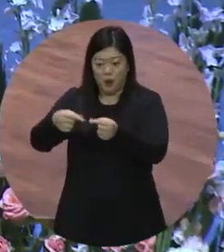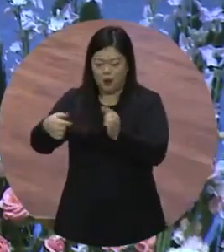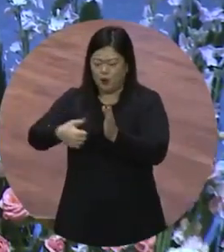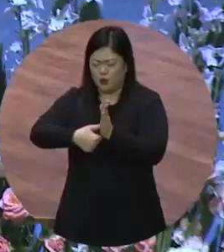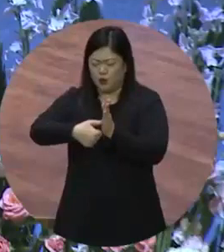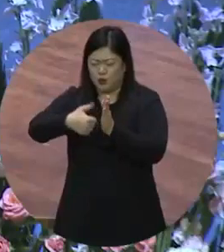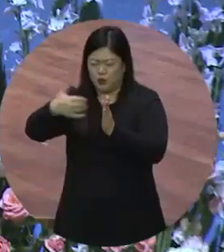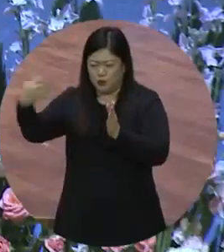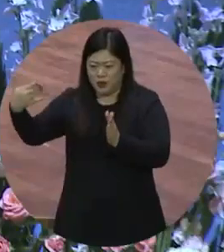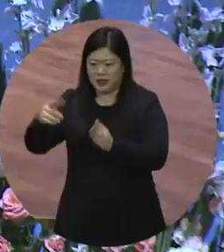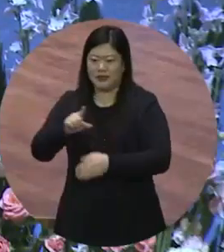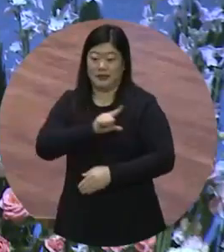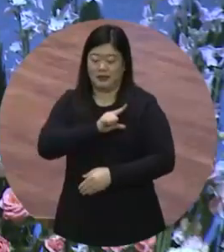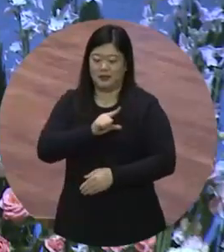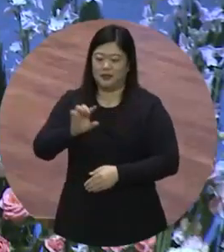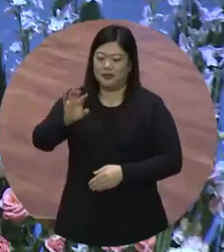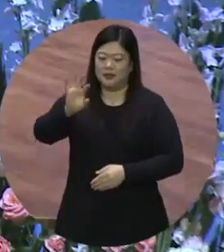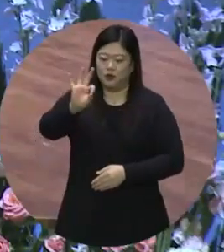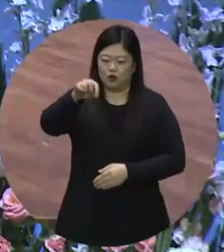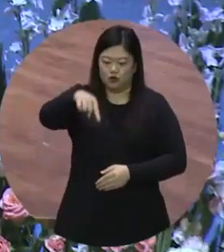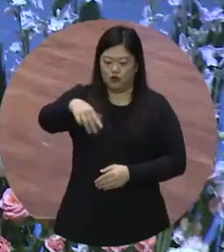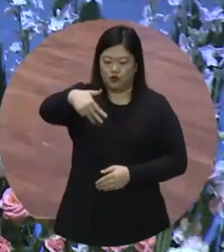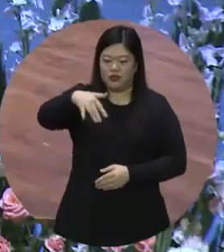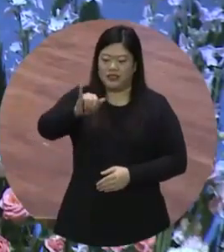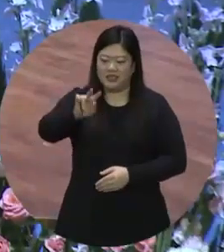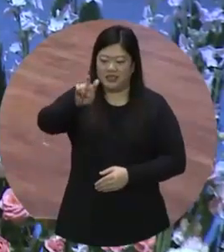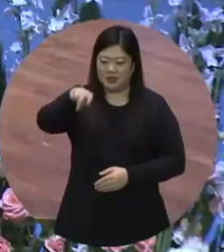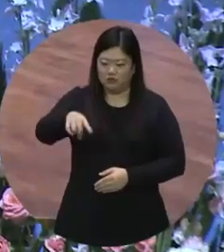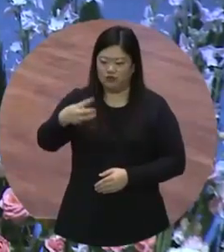있어요. 우찌무라 깐조라고.